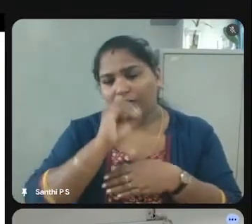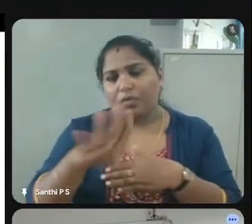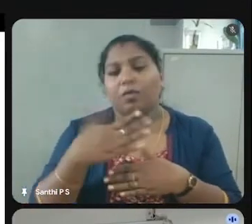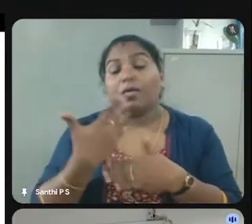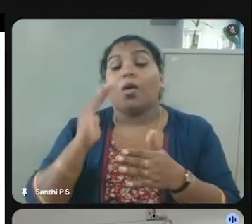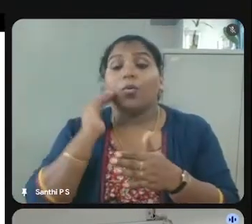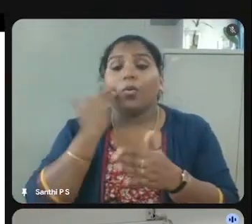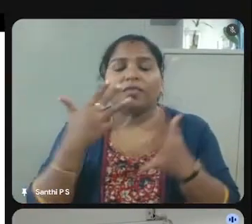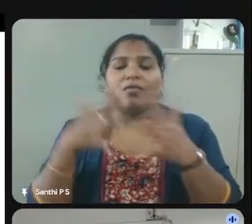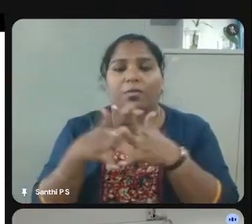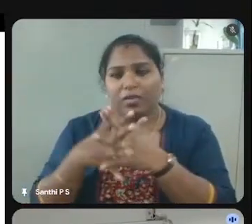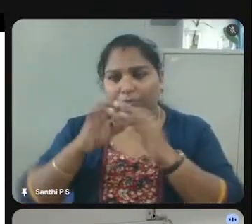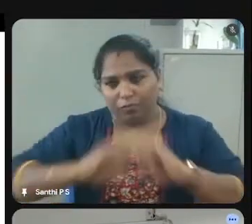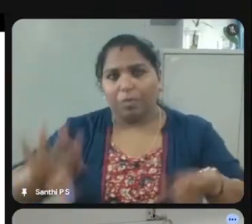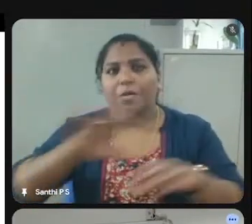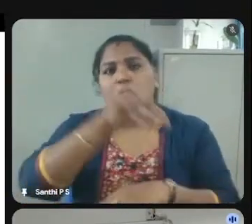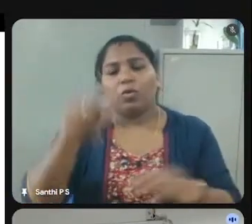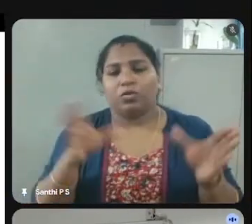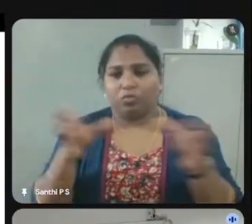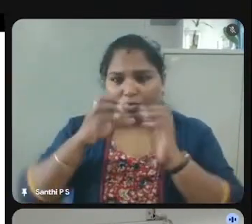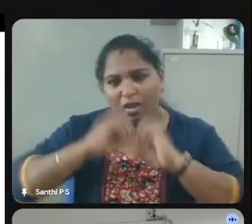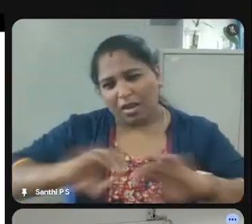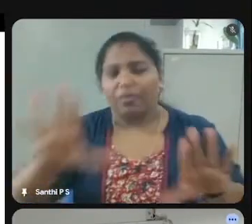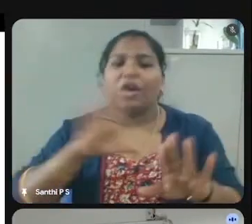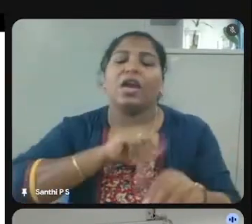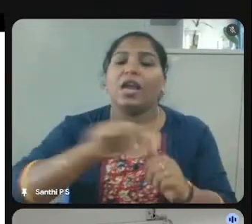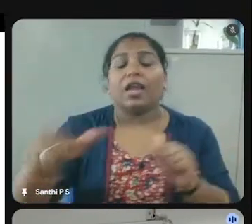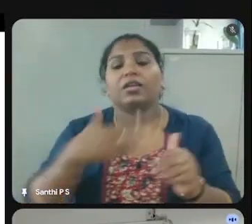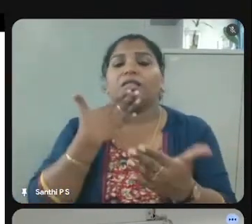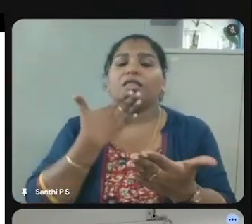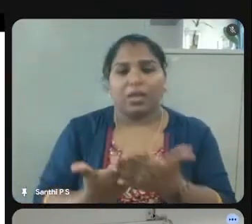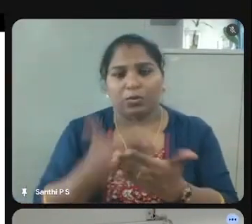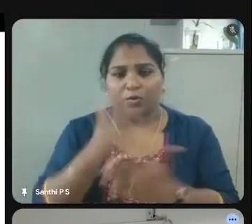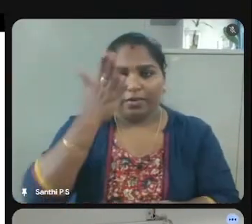ചെയ്യുന്നതാണ്. അതുപോലെ തന്നെ വാട്സാപ്പ് ഗ്രൂപ്പിലും അപ്ഡേറ്റ് ചെയ്യുന്നതാണ്. എല്ലാവർക്കും നന്ദി. സെക്ഷൻ അവസാനിച്ചിരിക്കുന്നു.